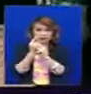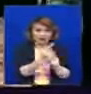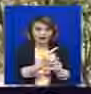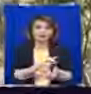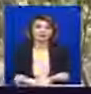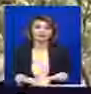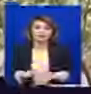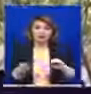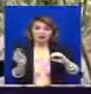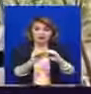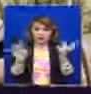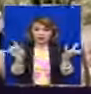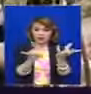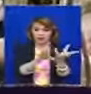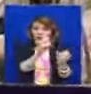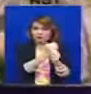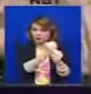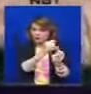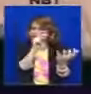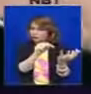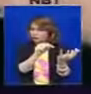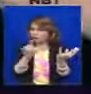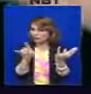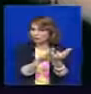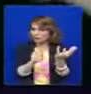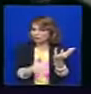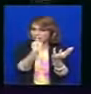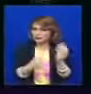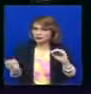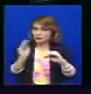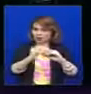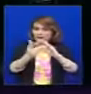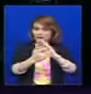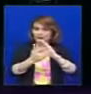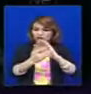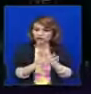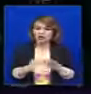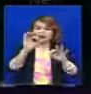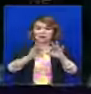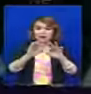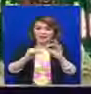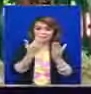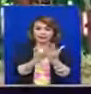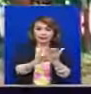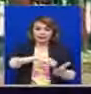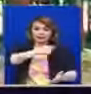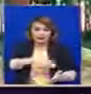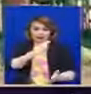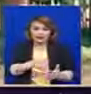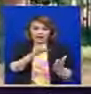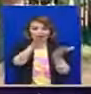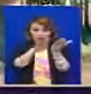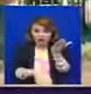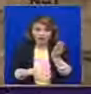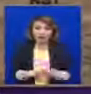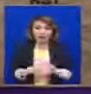านการเพิ่มประสิทธิภาพการผลิตมีการดำเนินโครงการถ่ายทอดเทคโนโลยีเพื่อลดต้นทุนการผลิตให้กับเกษตรกรชาวสวนยางซึ่งโคร